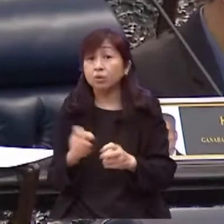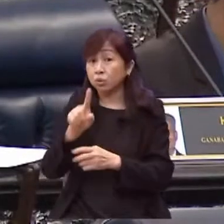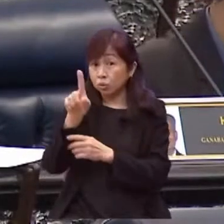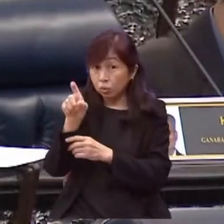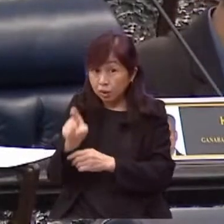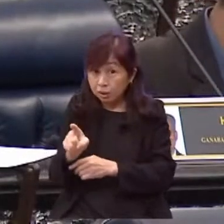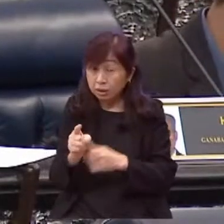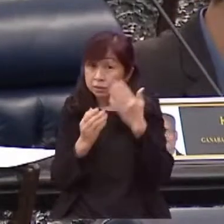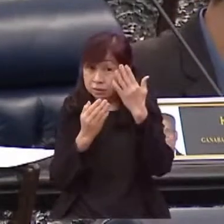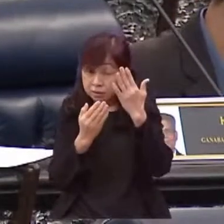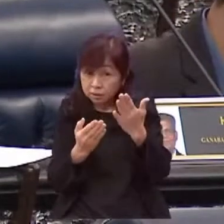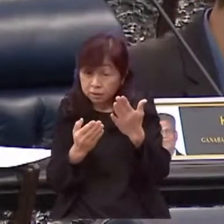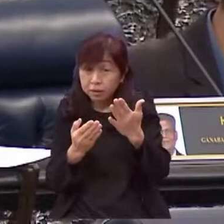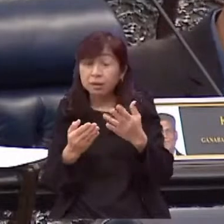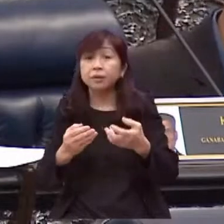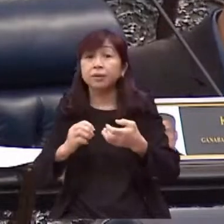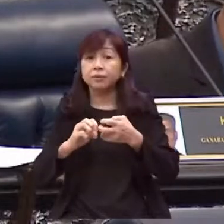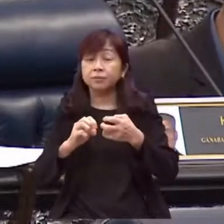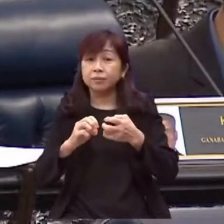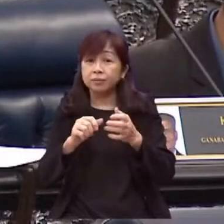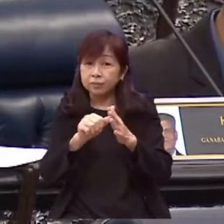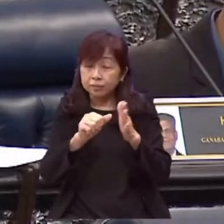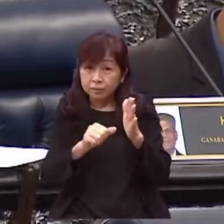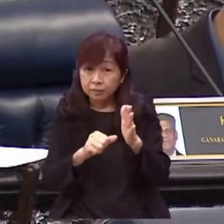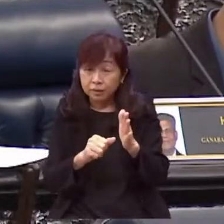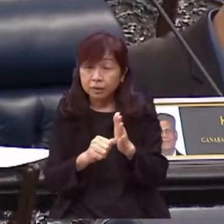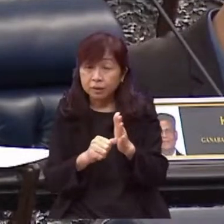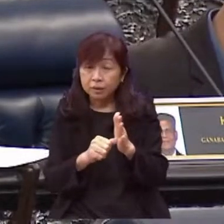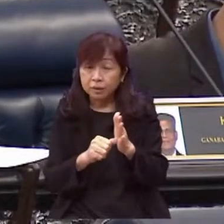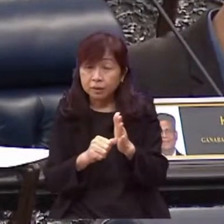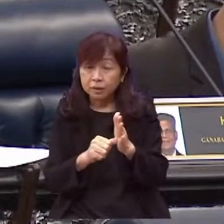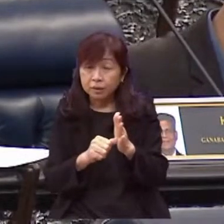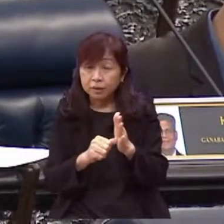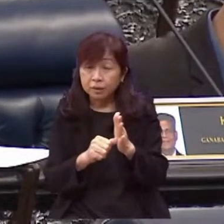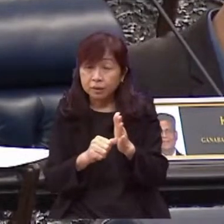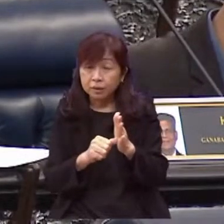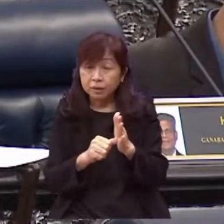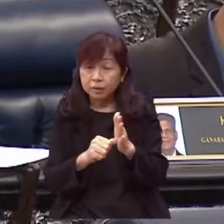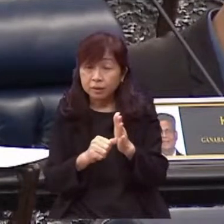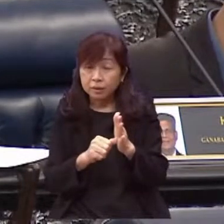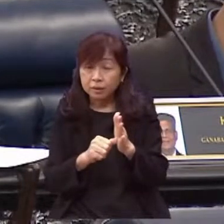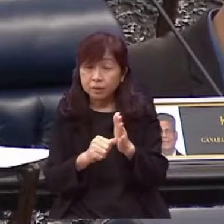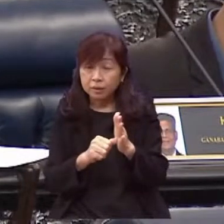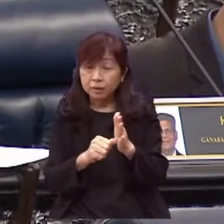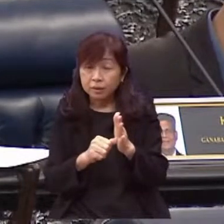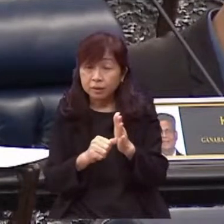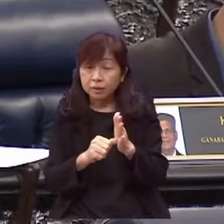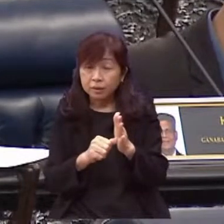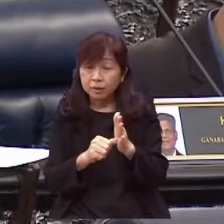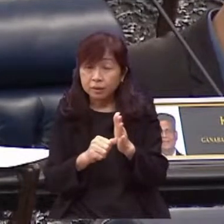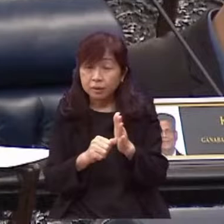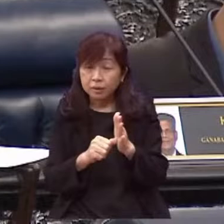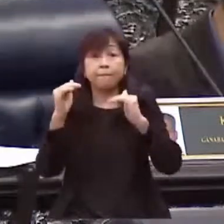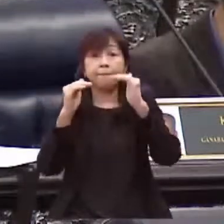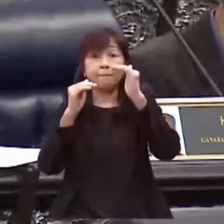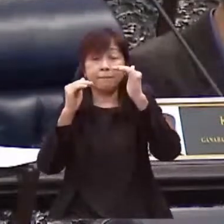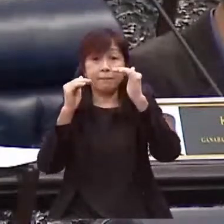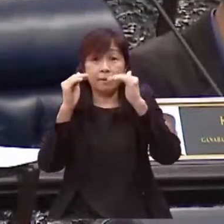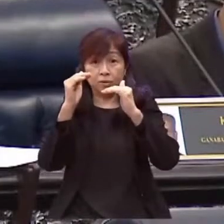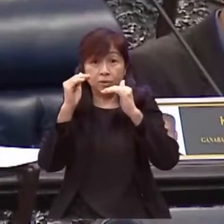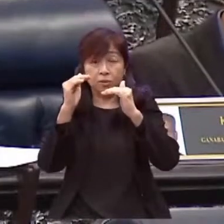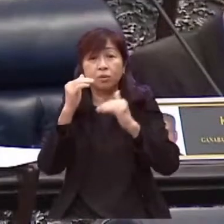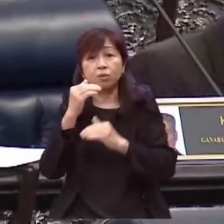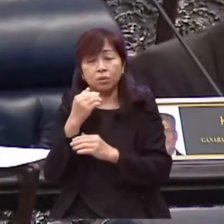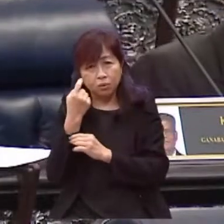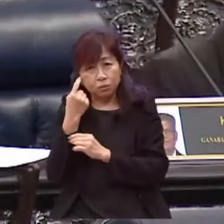ini lebih kuasa akan diberikan kepada pesuruh Jaya bangunan untuk mengambil tindakan